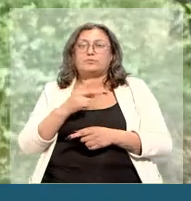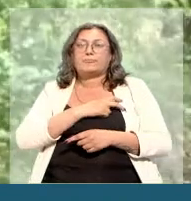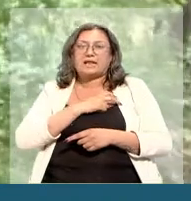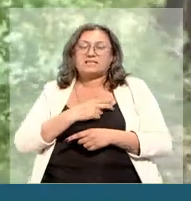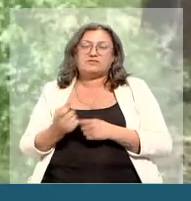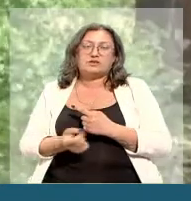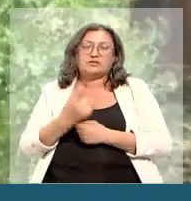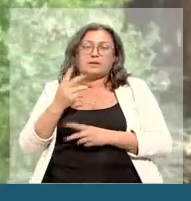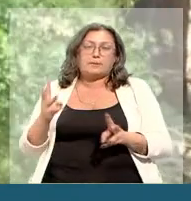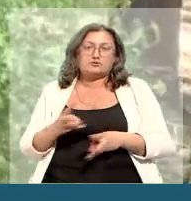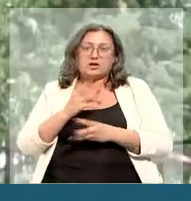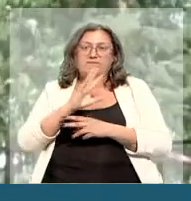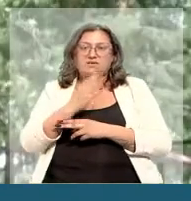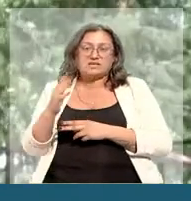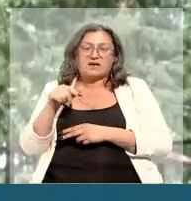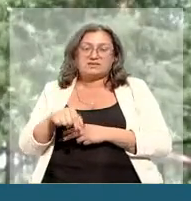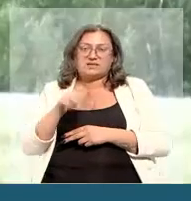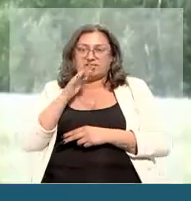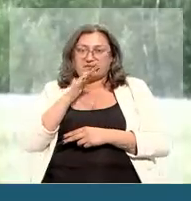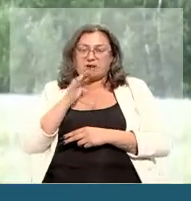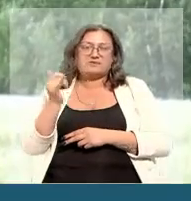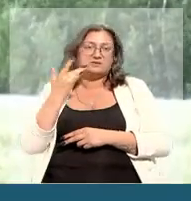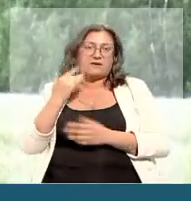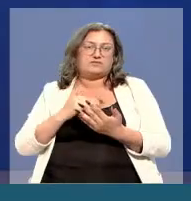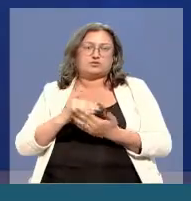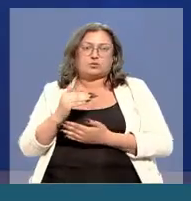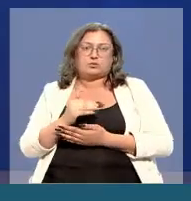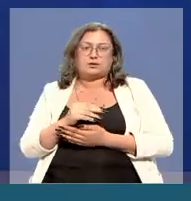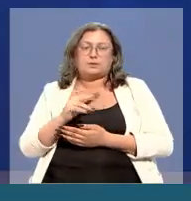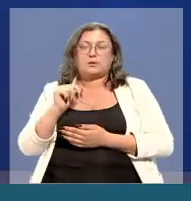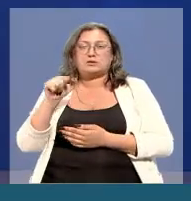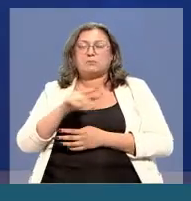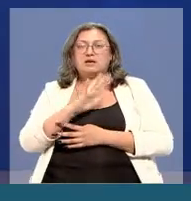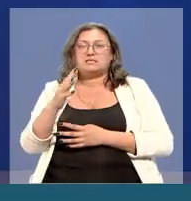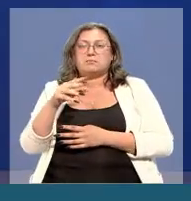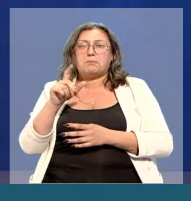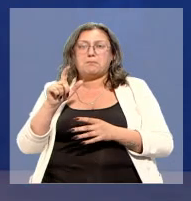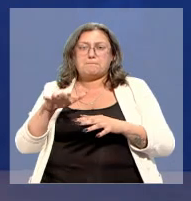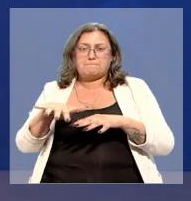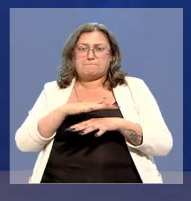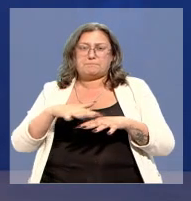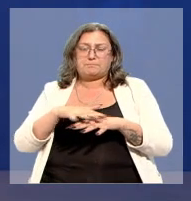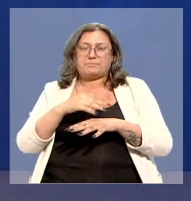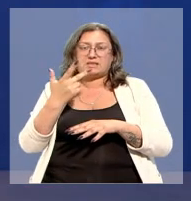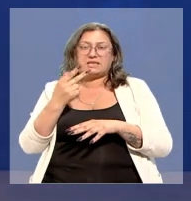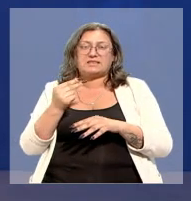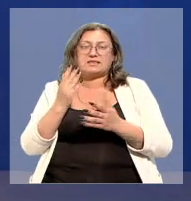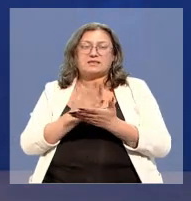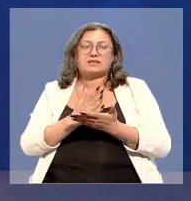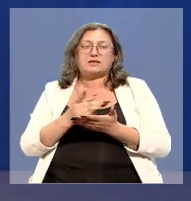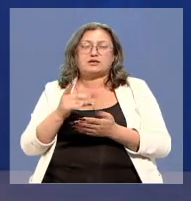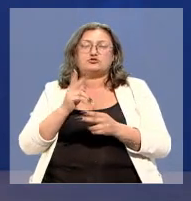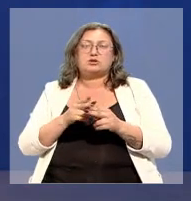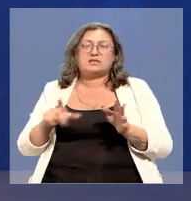риск возникновения пожаров в лесах в это время, как всегда, высок. По тем лесным массивам, которые проходят в районе